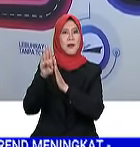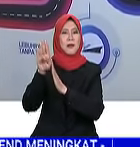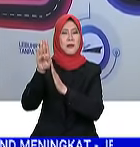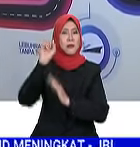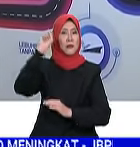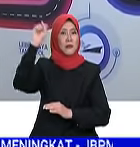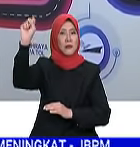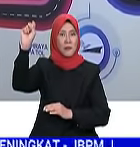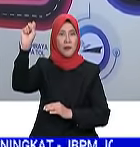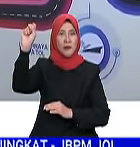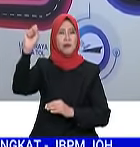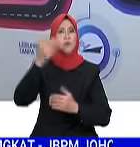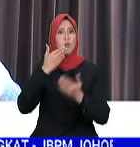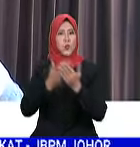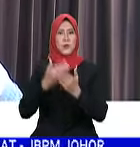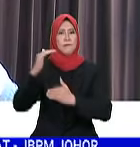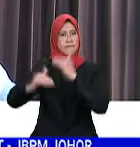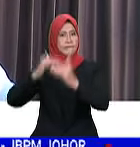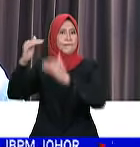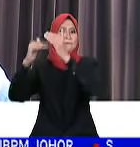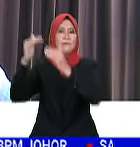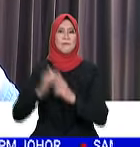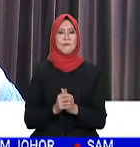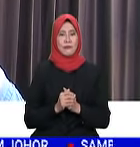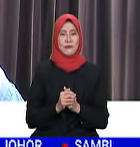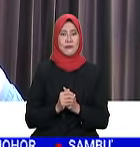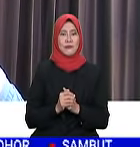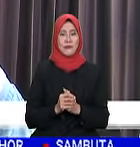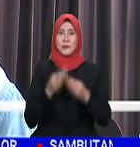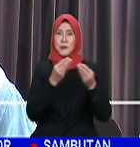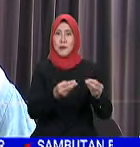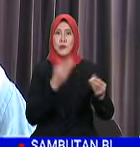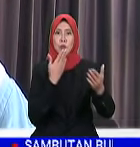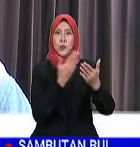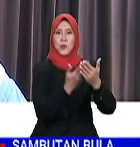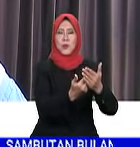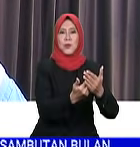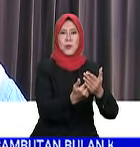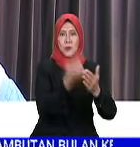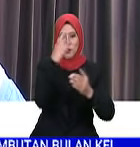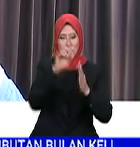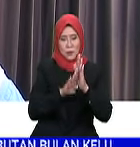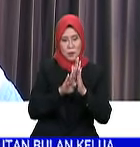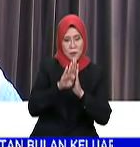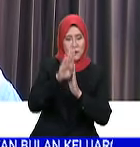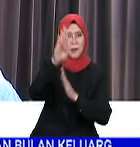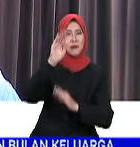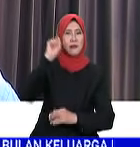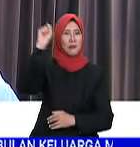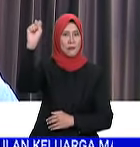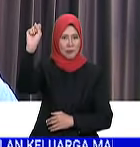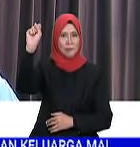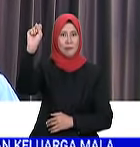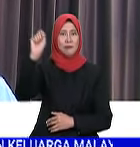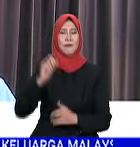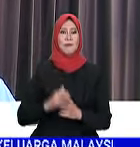di Sabah ini telah maju lagi. Sangat memberi impak yang besar kepada pembangunan negeri Sabah ini